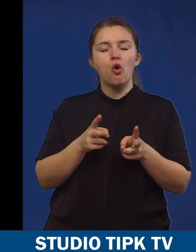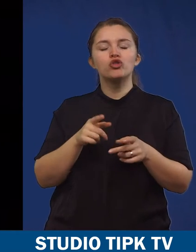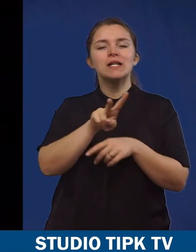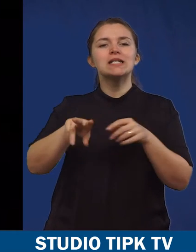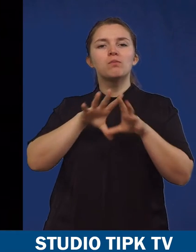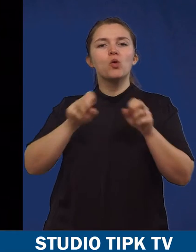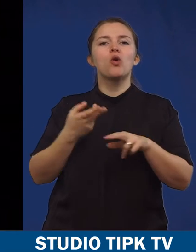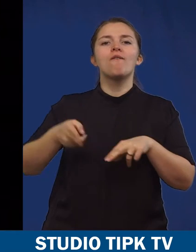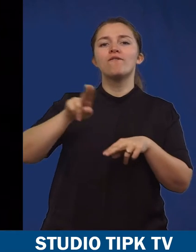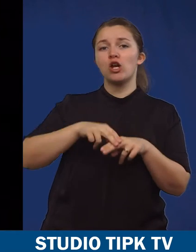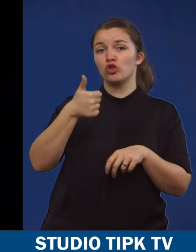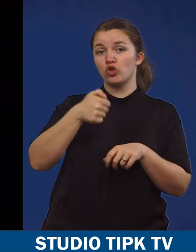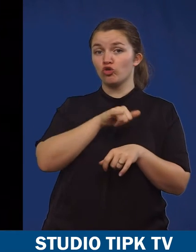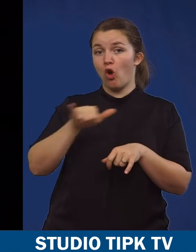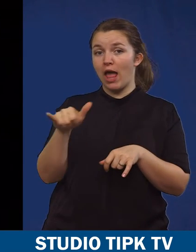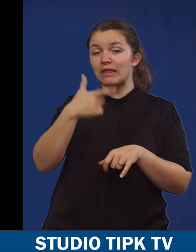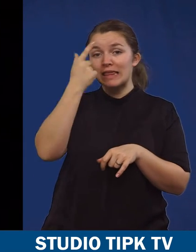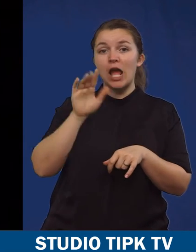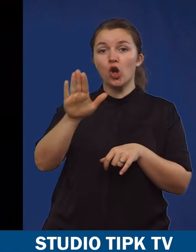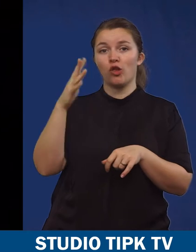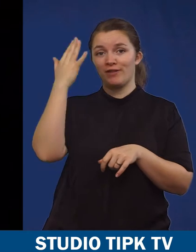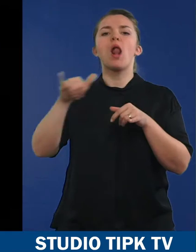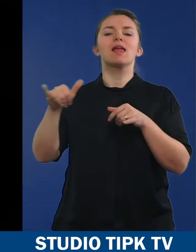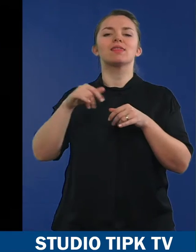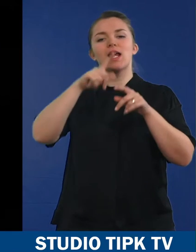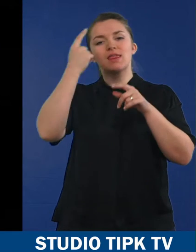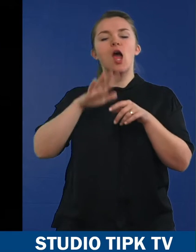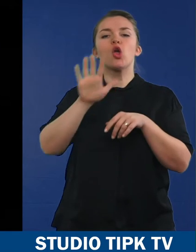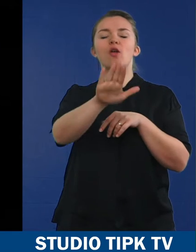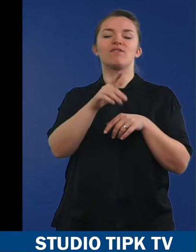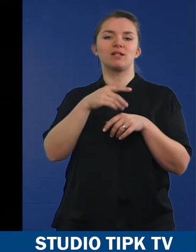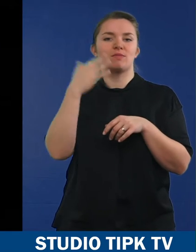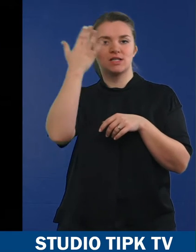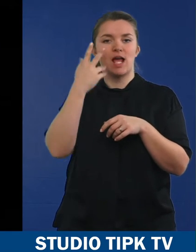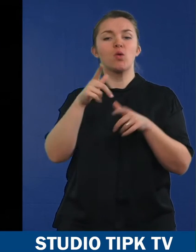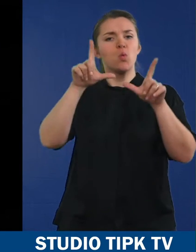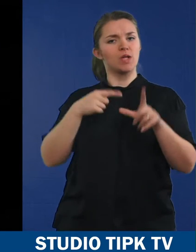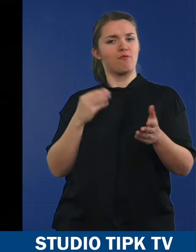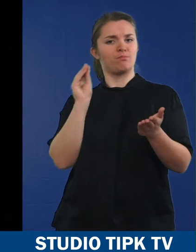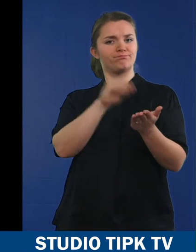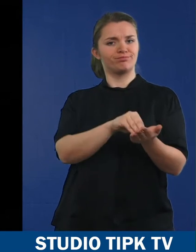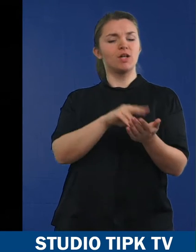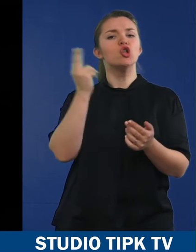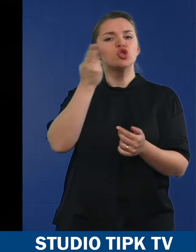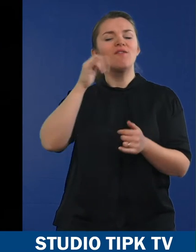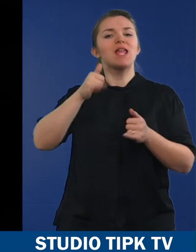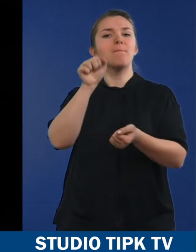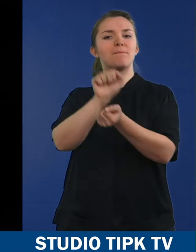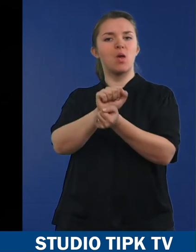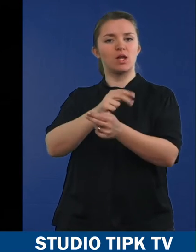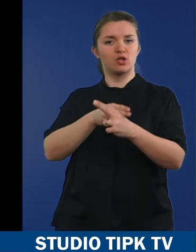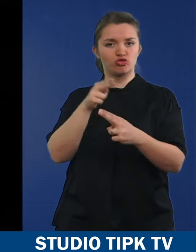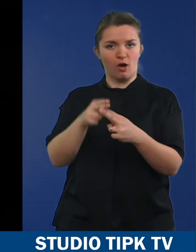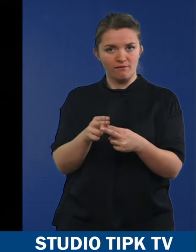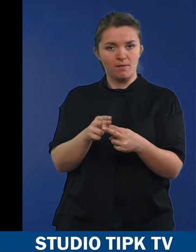izpolnitev večstoletnih narodovih sanj. V ustavo smo zapisali, da je Slovenija pravna